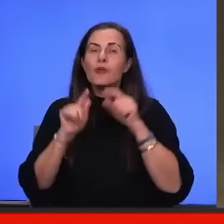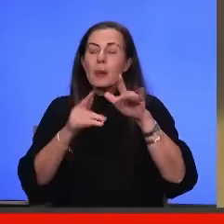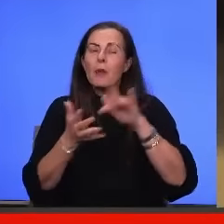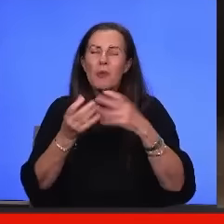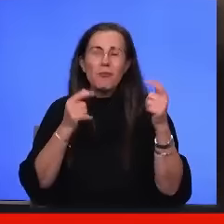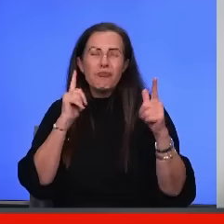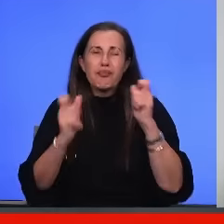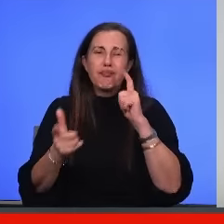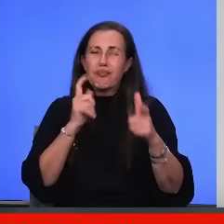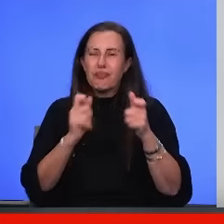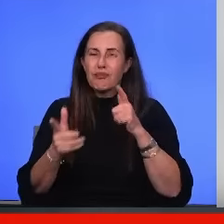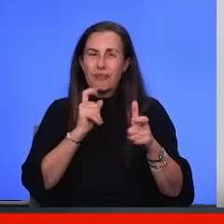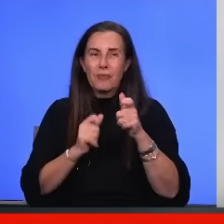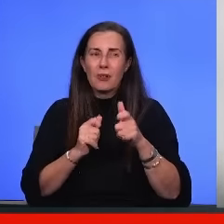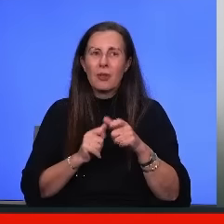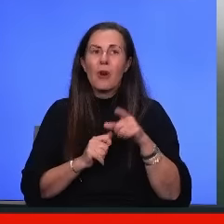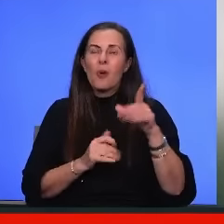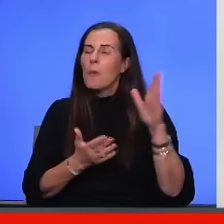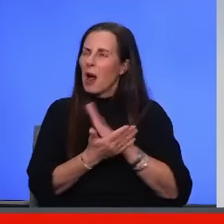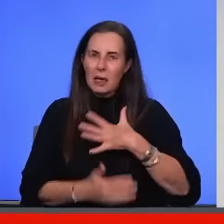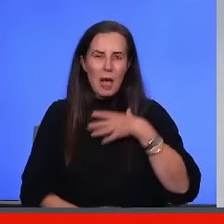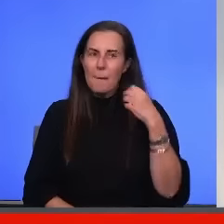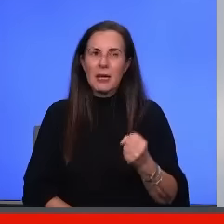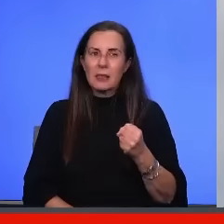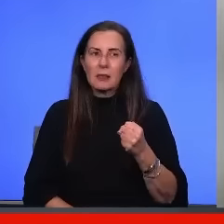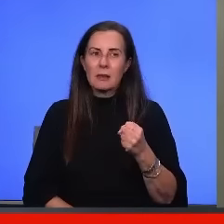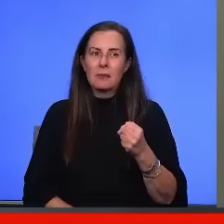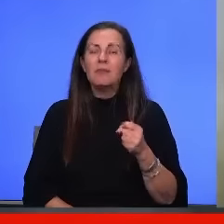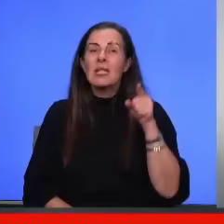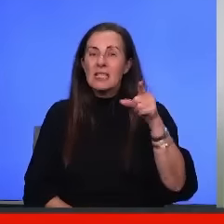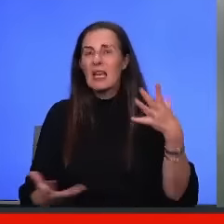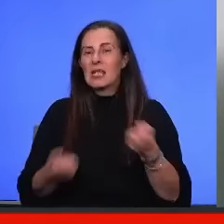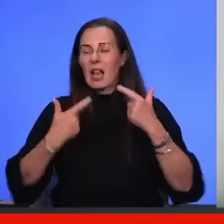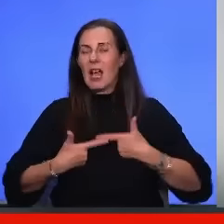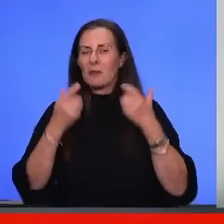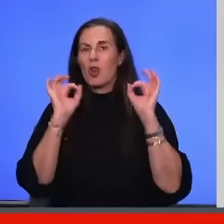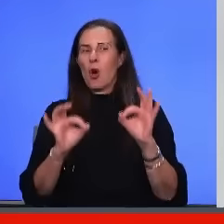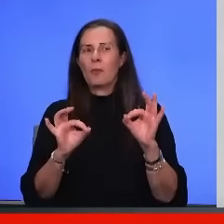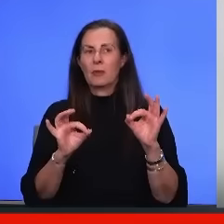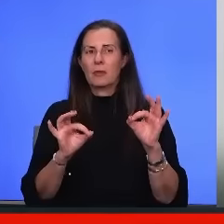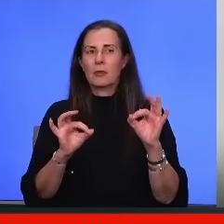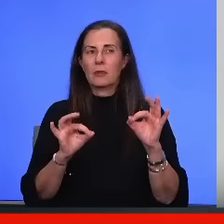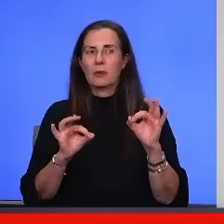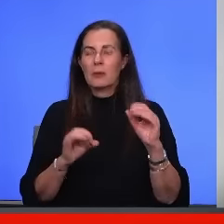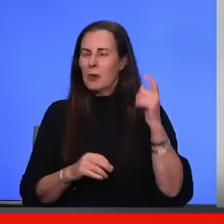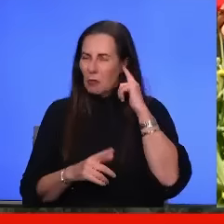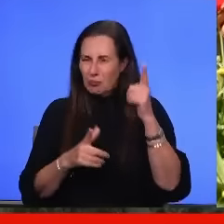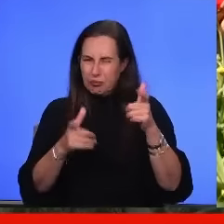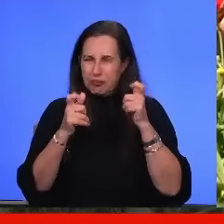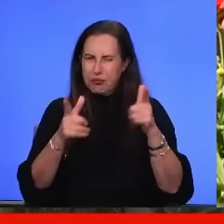ירי כבד. ינון מקבל החלטה אמיצה שבדיעבד הצילה את חייו. ואז הגיע צרור של